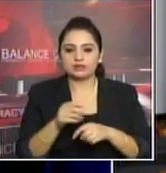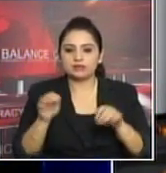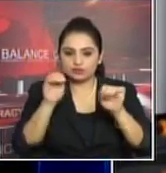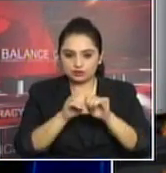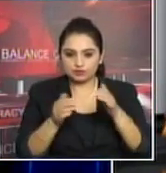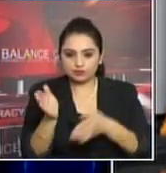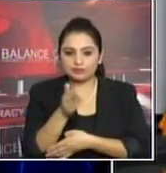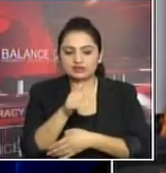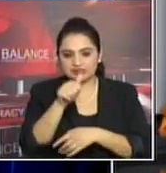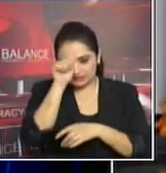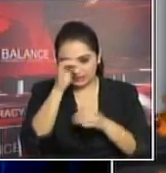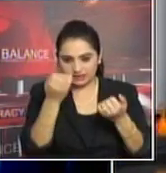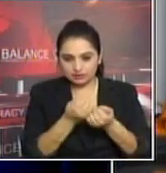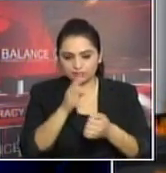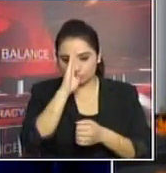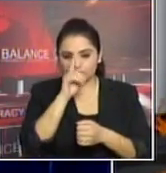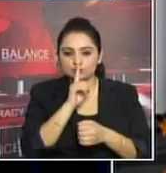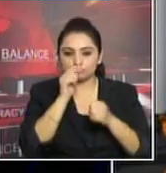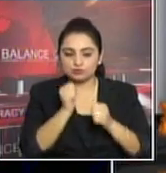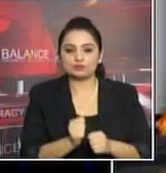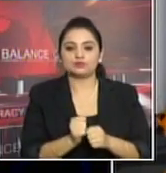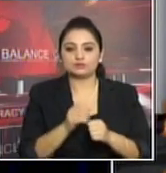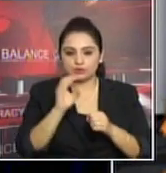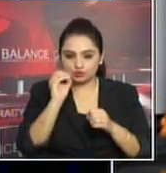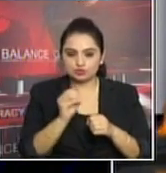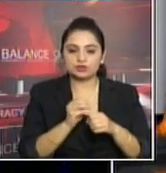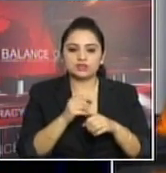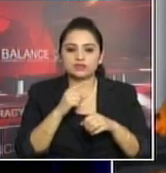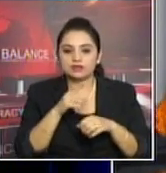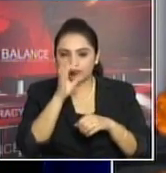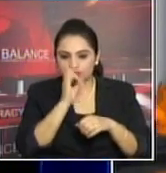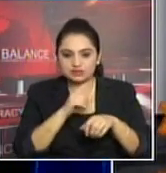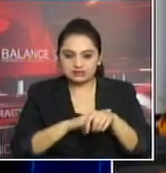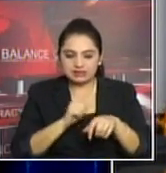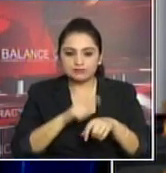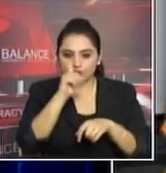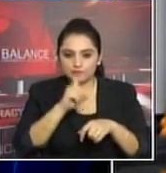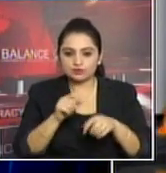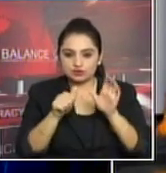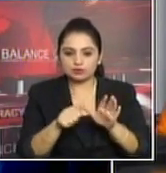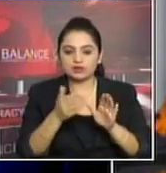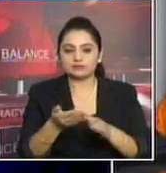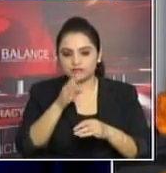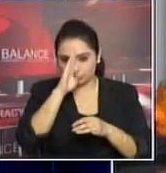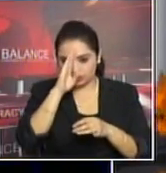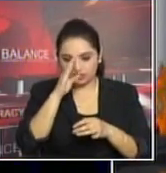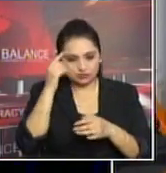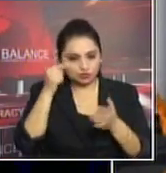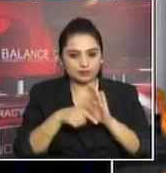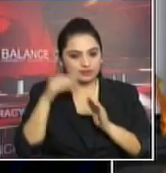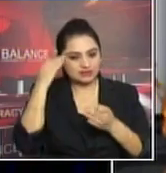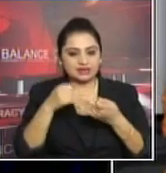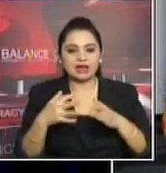गराउनु पर्नेमा सरकार मौन बसेको भन्दै शून्य र विशेष समयमा उठाइएको प्रश्नको जवाफ दिन सरकारको गम्भीर ध्यान आकर्षण